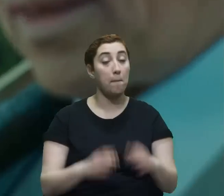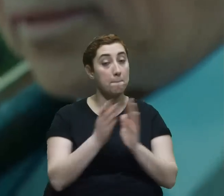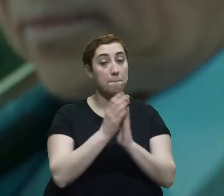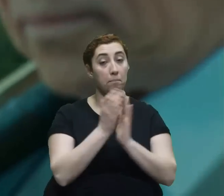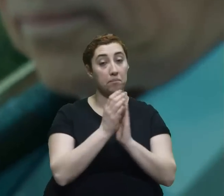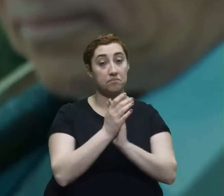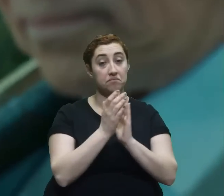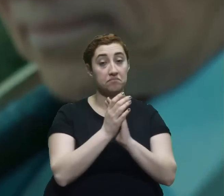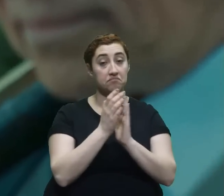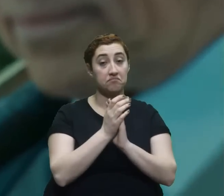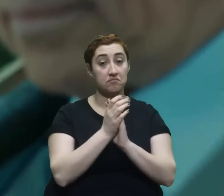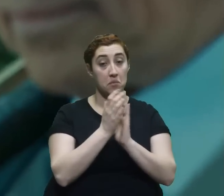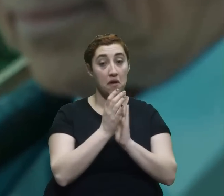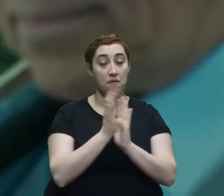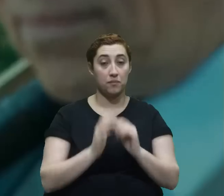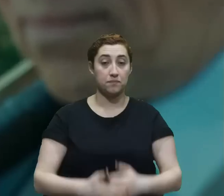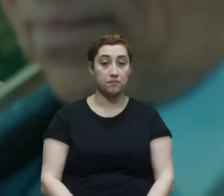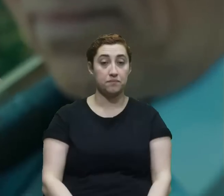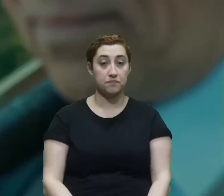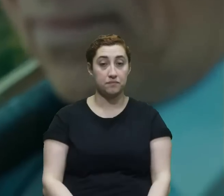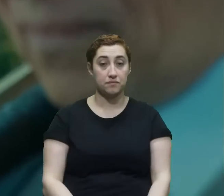Bravo. Alkışladı. Bravo.